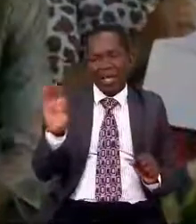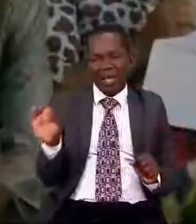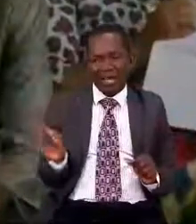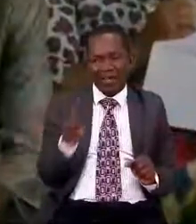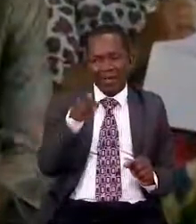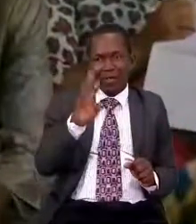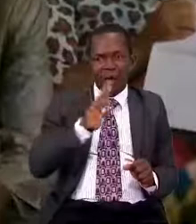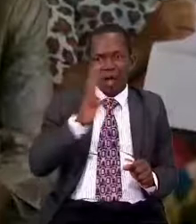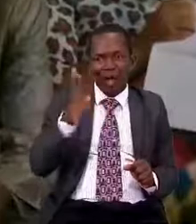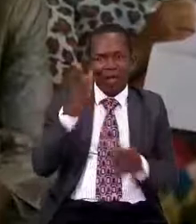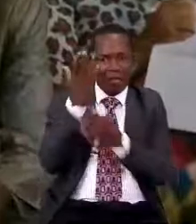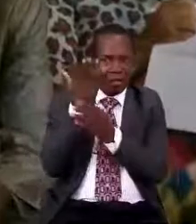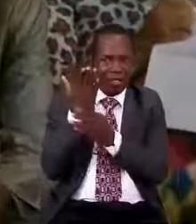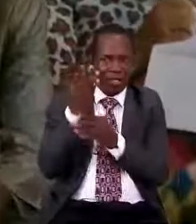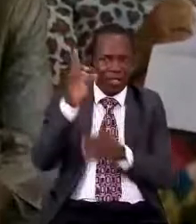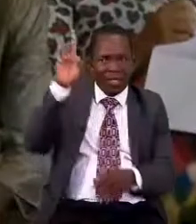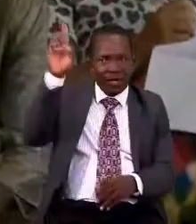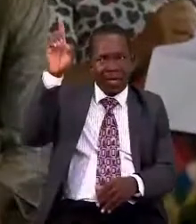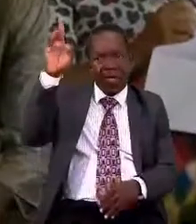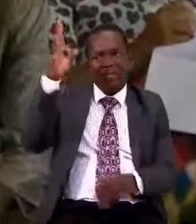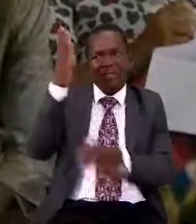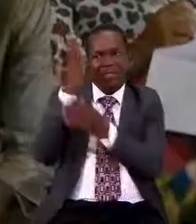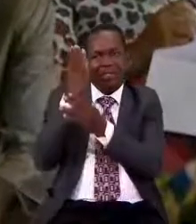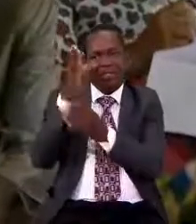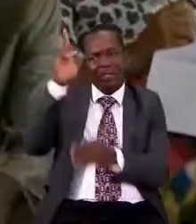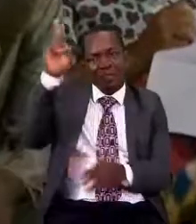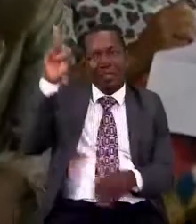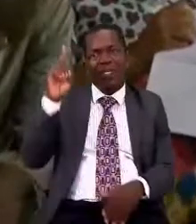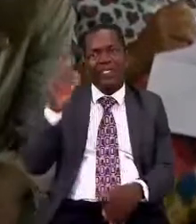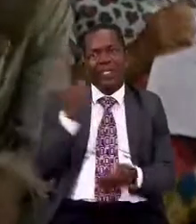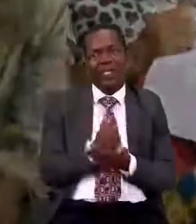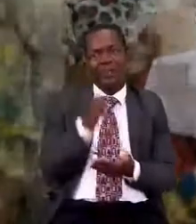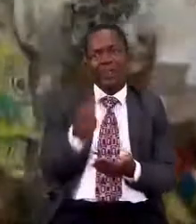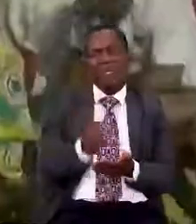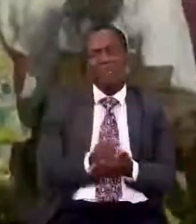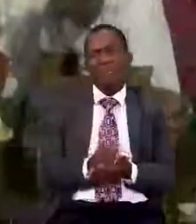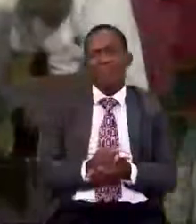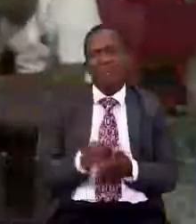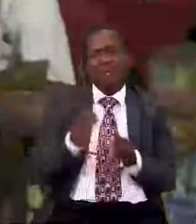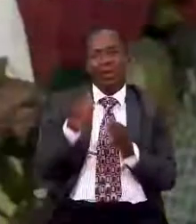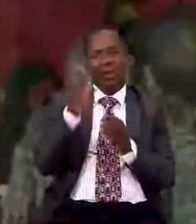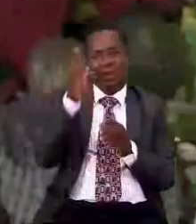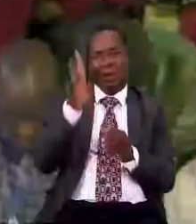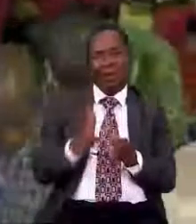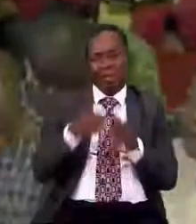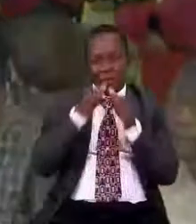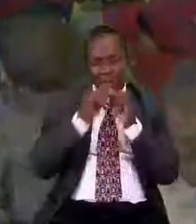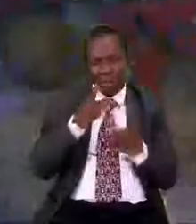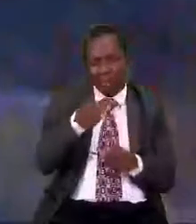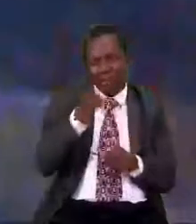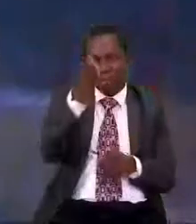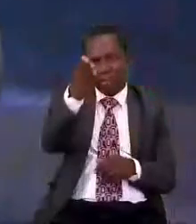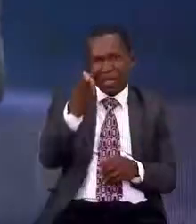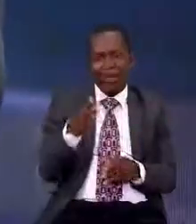amen. Le salut est venu, le pardon est venu, gloire à Dieu, la liberté est venue. Il va